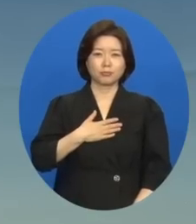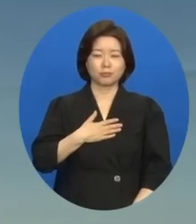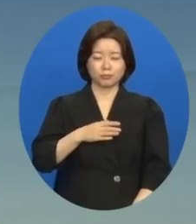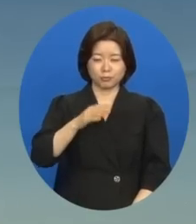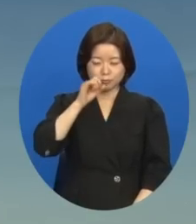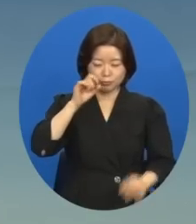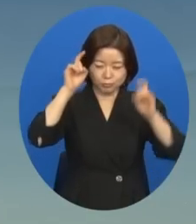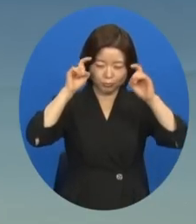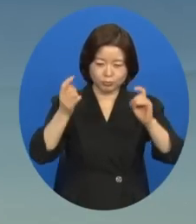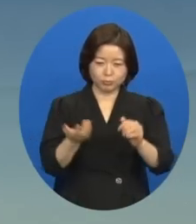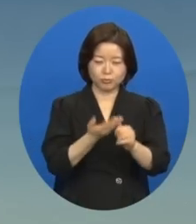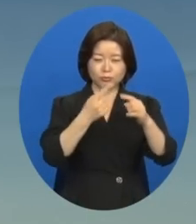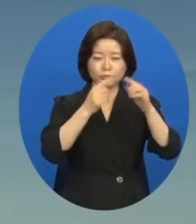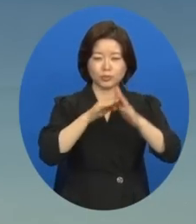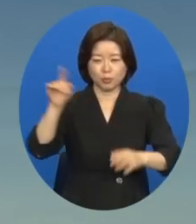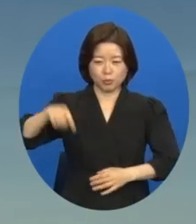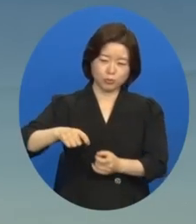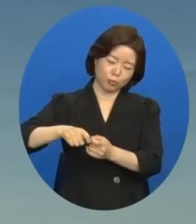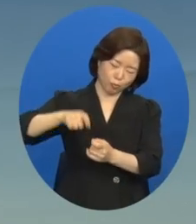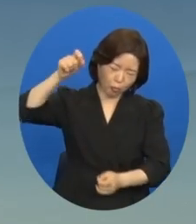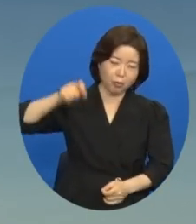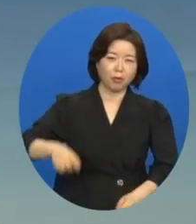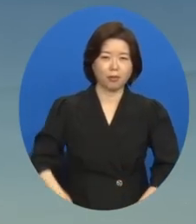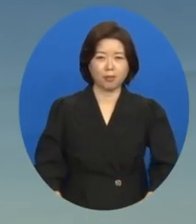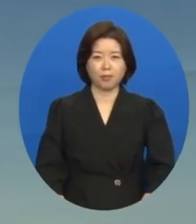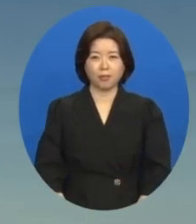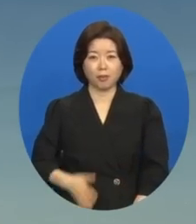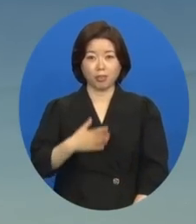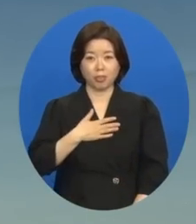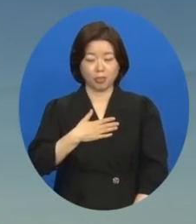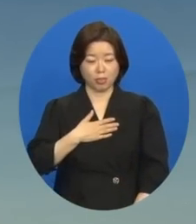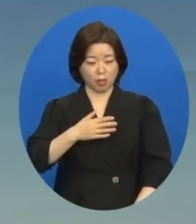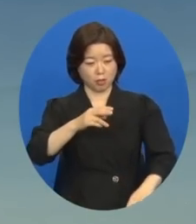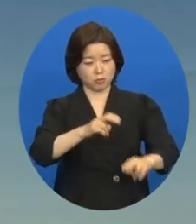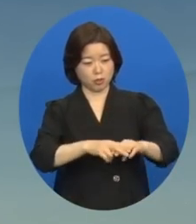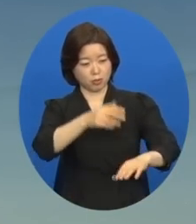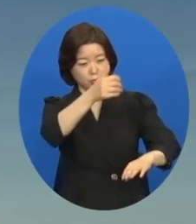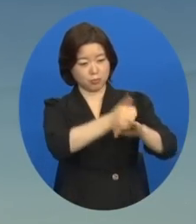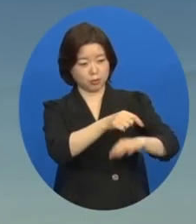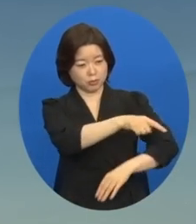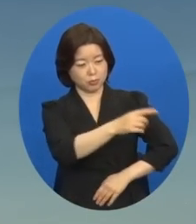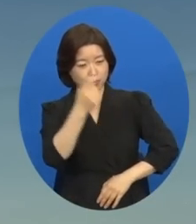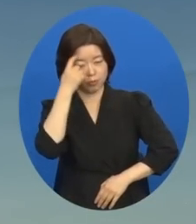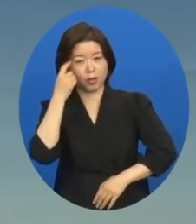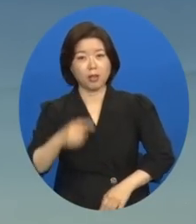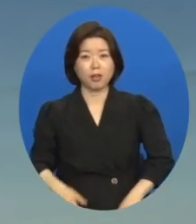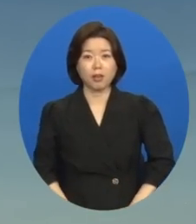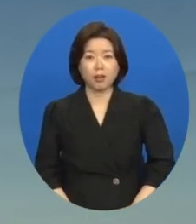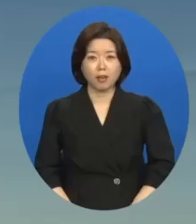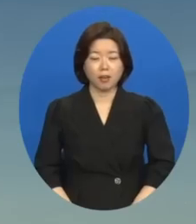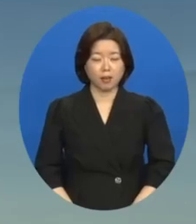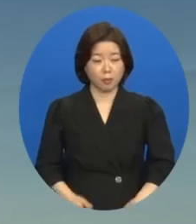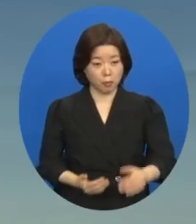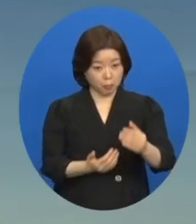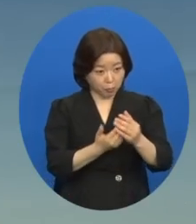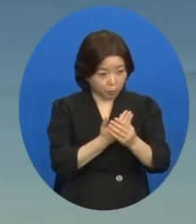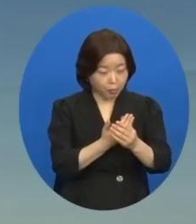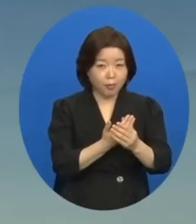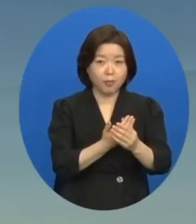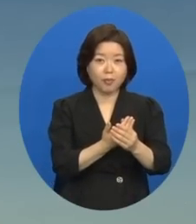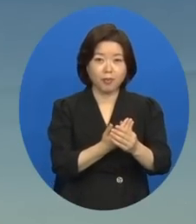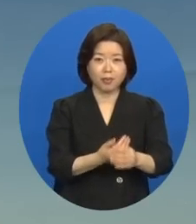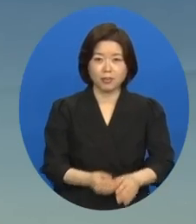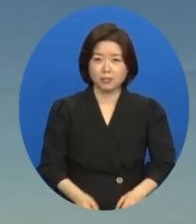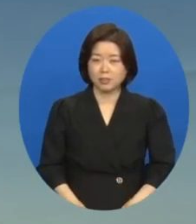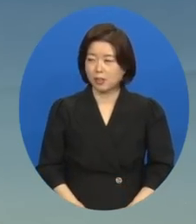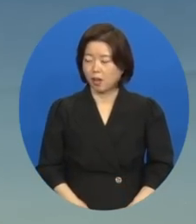소나목자기 온 지도 제일 오래됐는데 왜 나는 끝자리야? 이런 생각이 쑥 들어오더라고요. 그래서